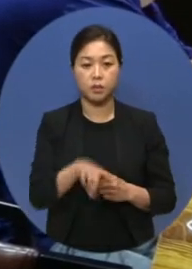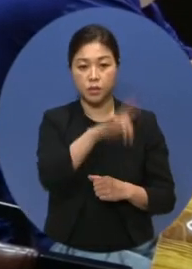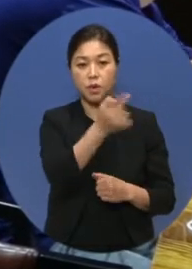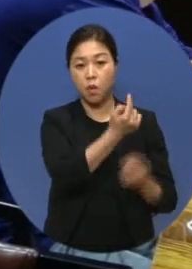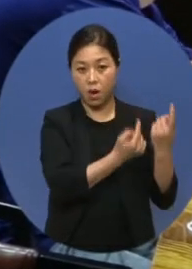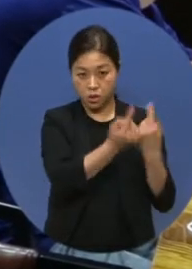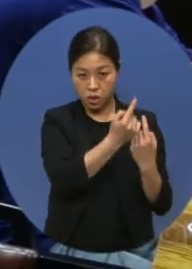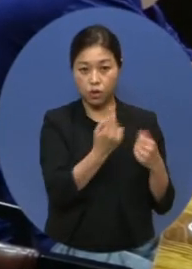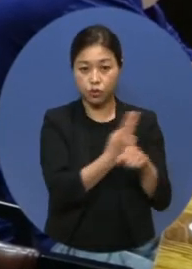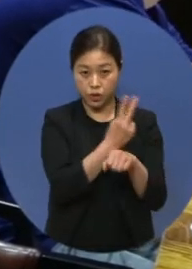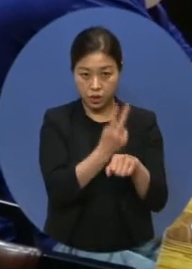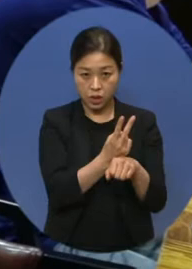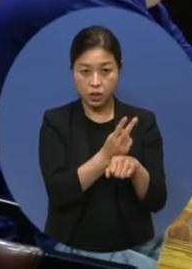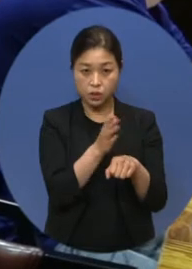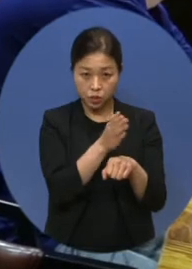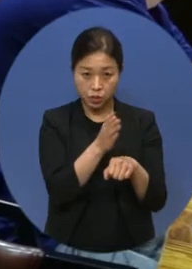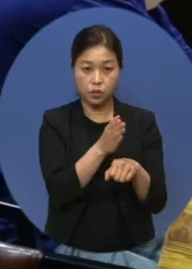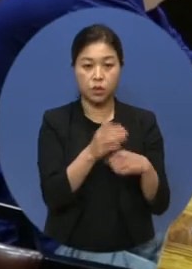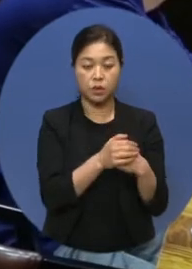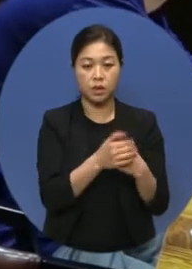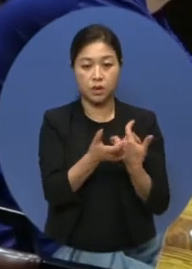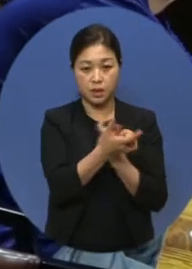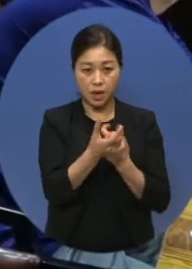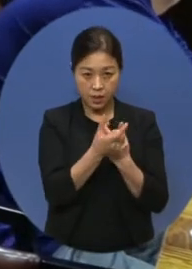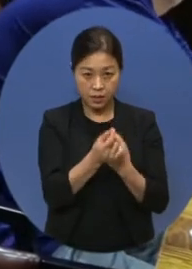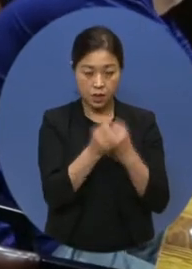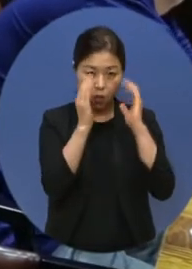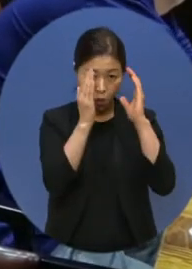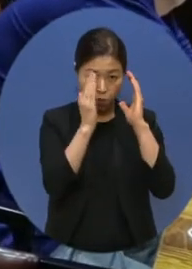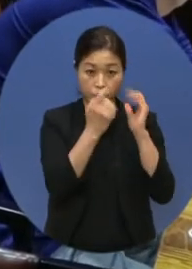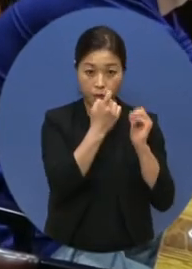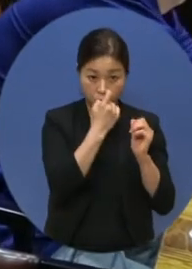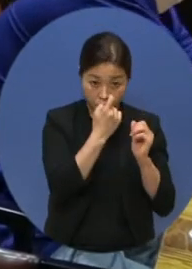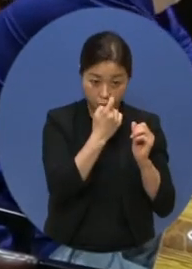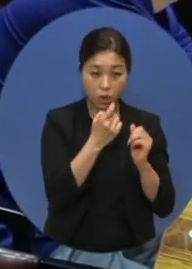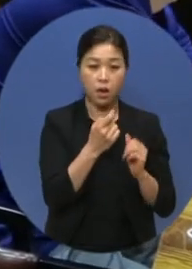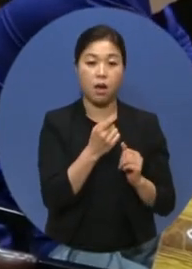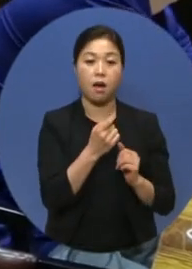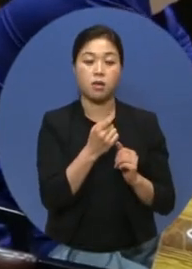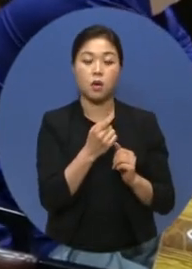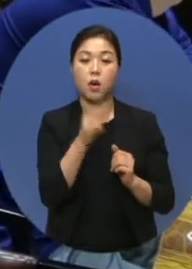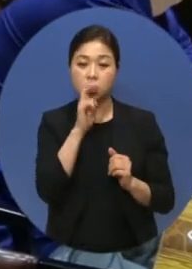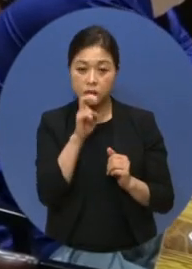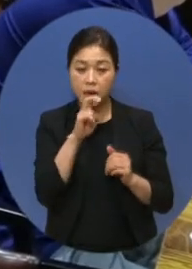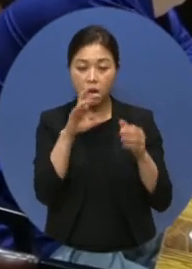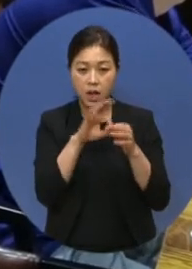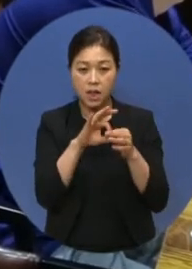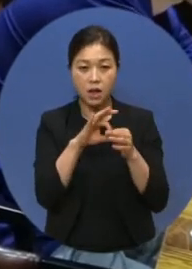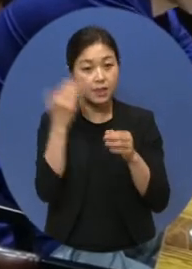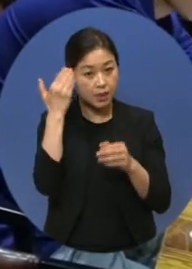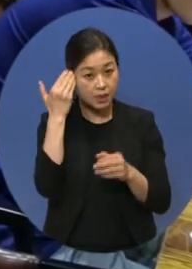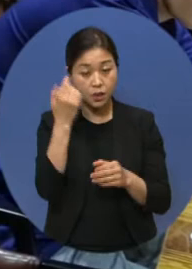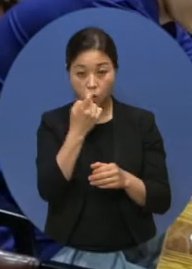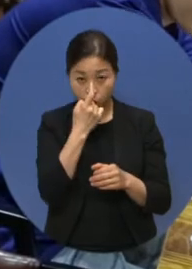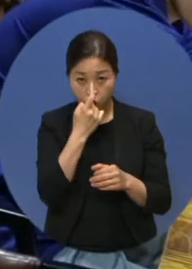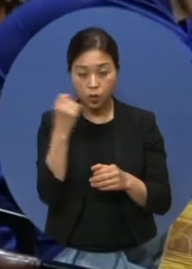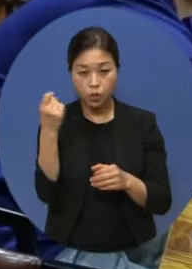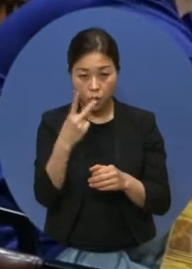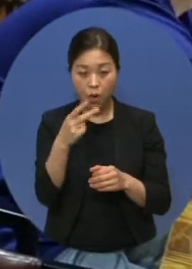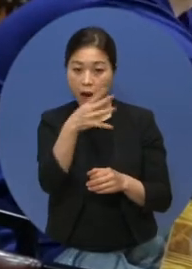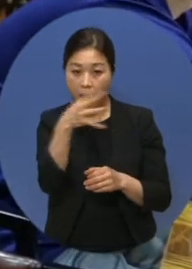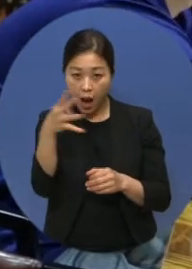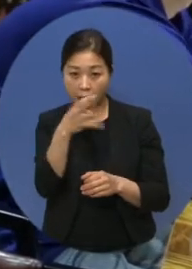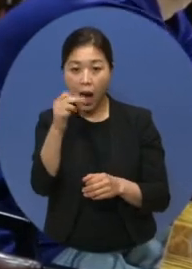2시간 정도는 다 같이 받는 교육을 받고 그 다음에 뭐 음악 이론 공부도 하고 나름 악보 공부도 하고 그